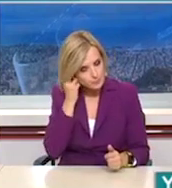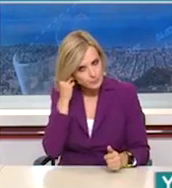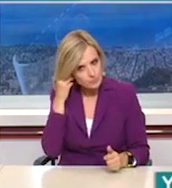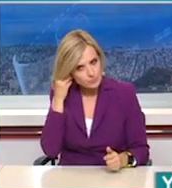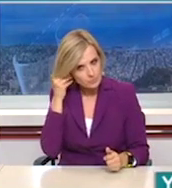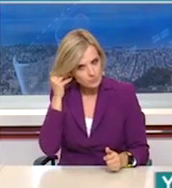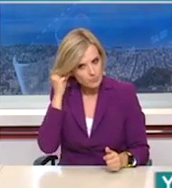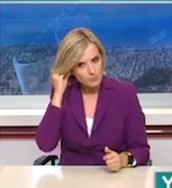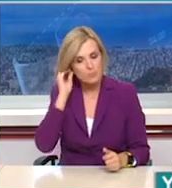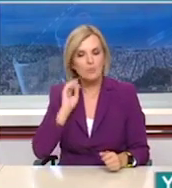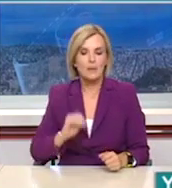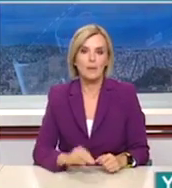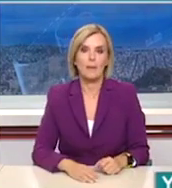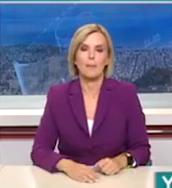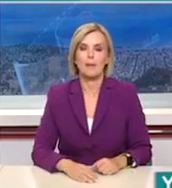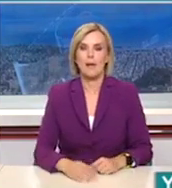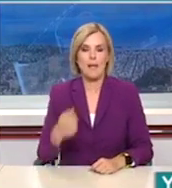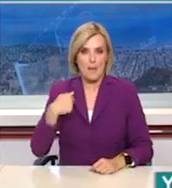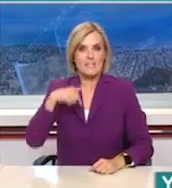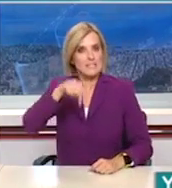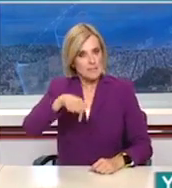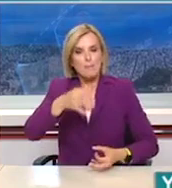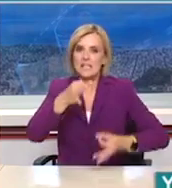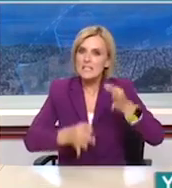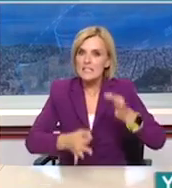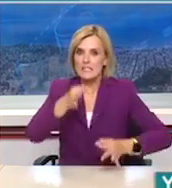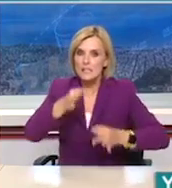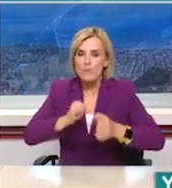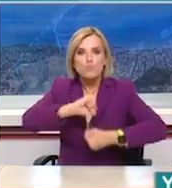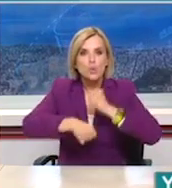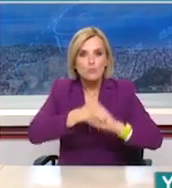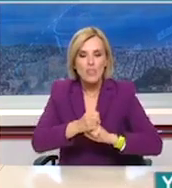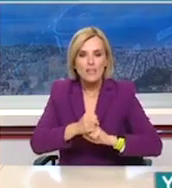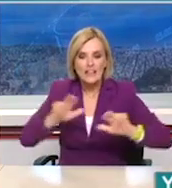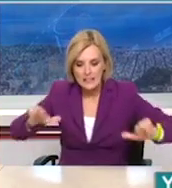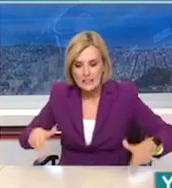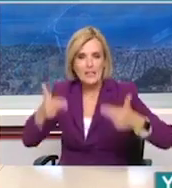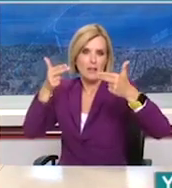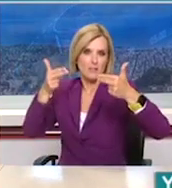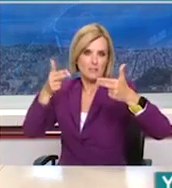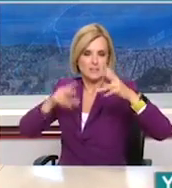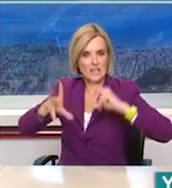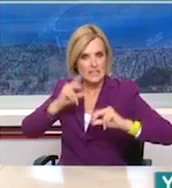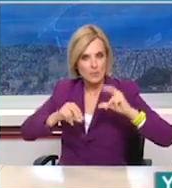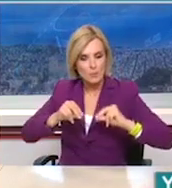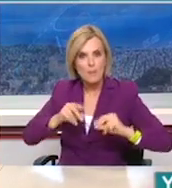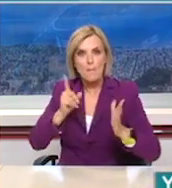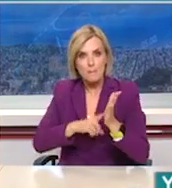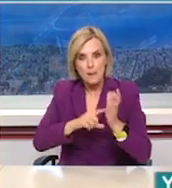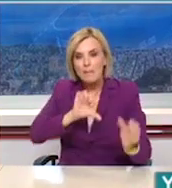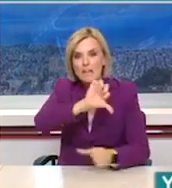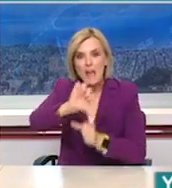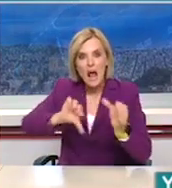θα συζητήσουμε άμεσα, μάλιστα και σήμερα γίνεται μια προσπάθεια για τηλεδιάσκεψη, για να δούμε αν πρέπει